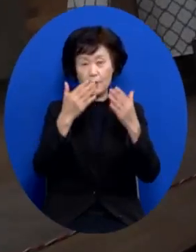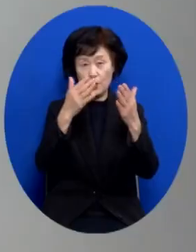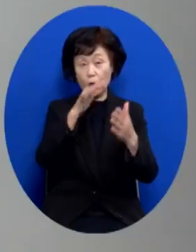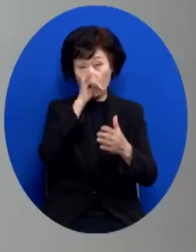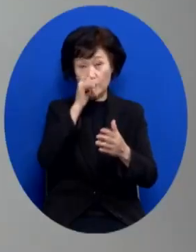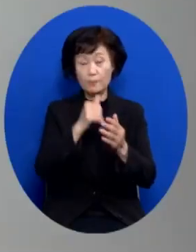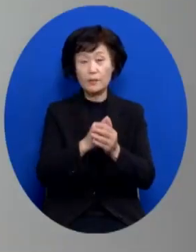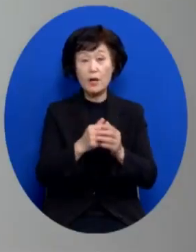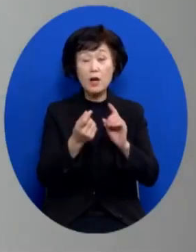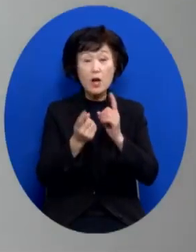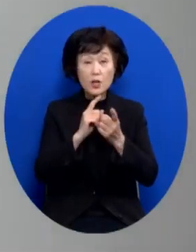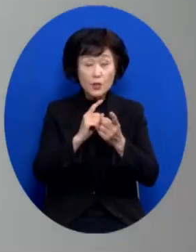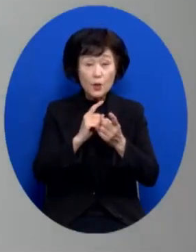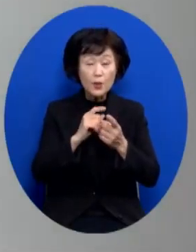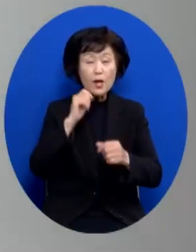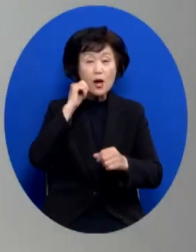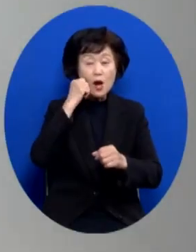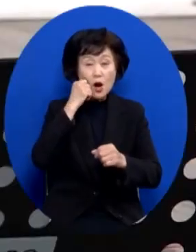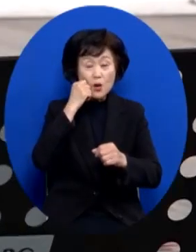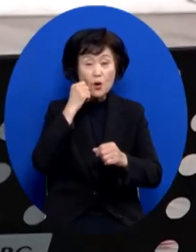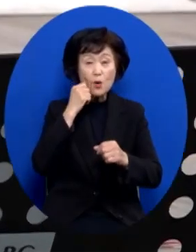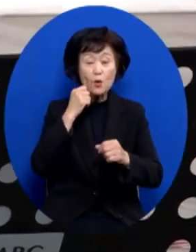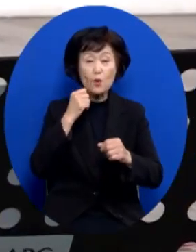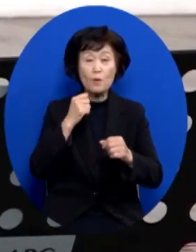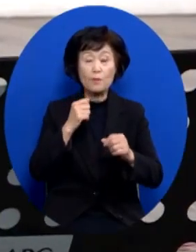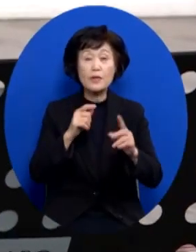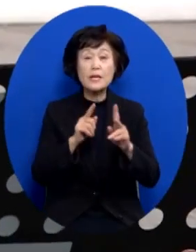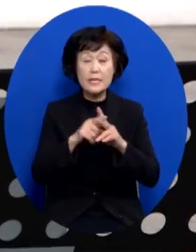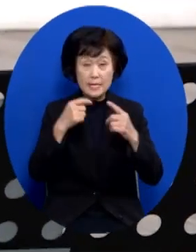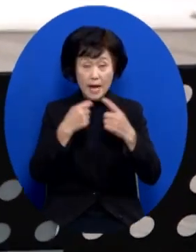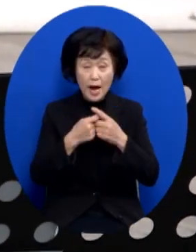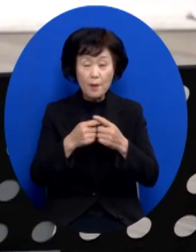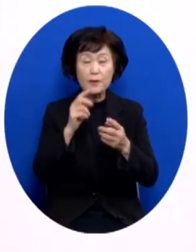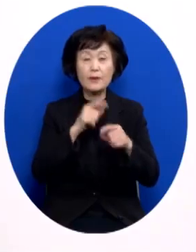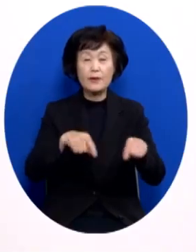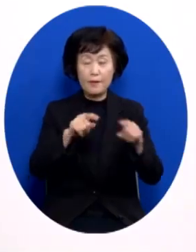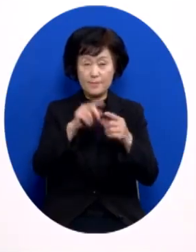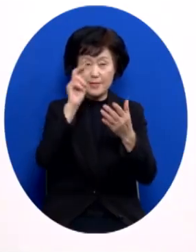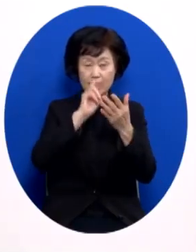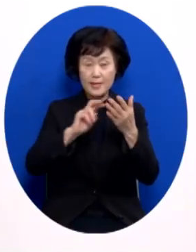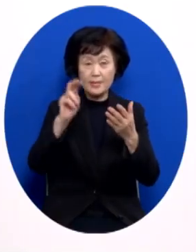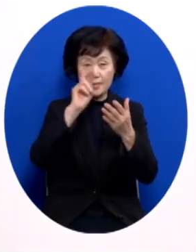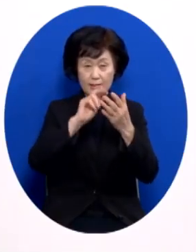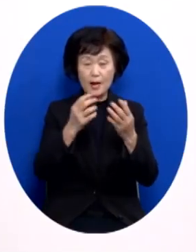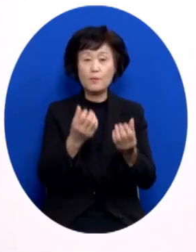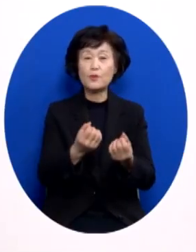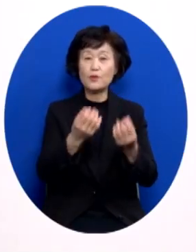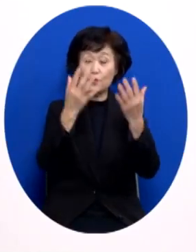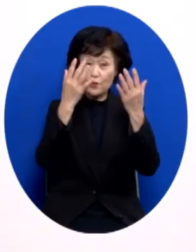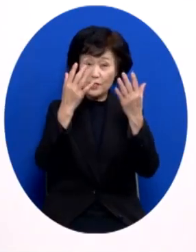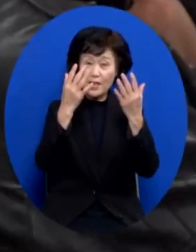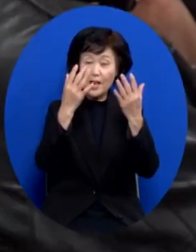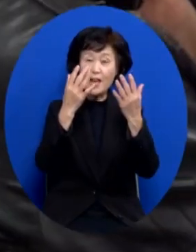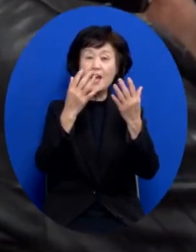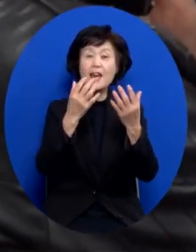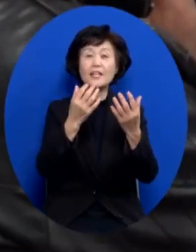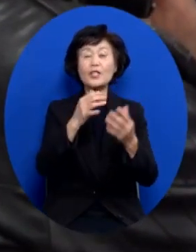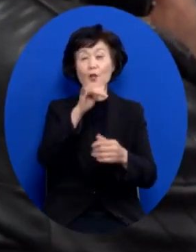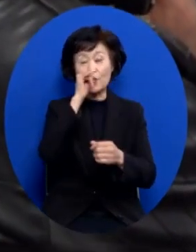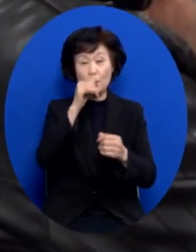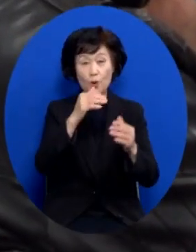위해 각 나라의 전통 복장과 언어로 찬양을 나누는 축제의 밤을 열어 이웃들을 초청하기도